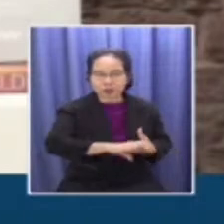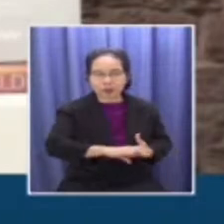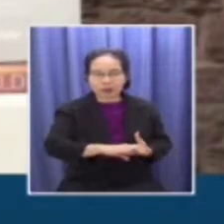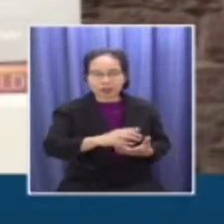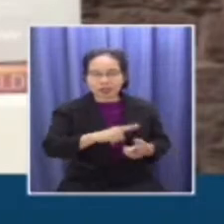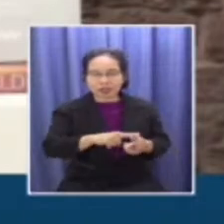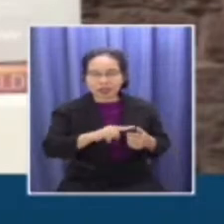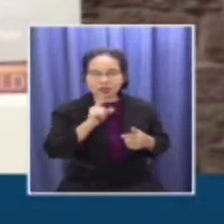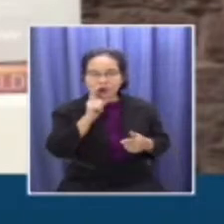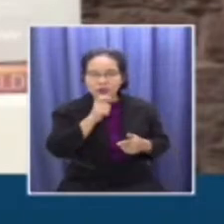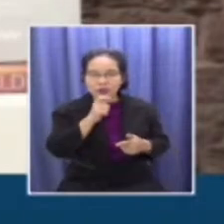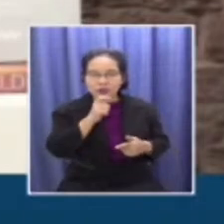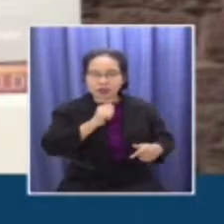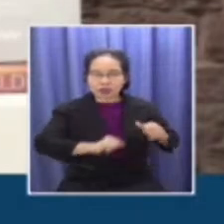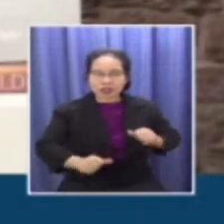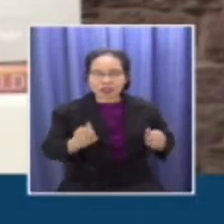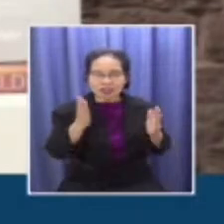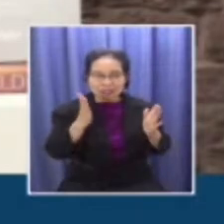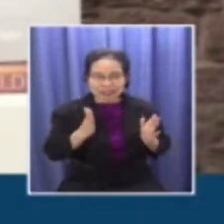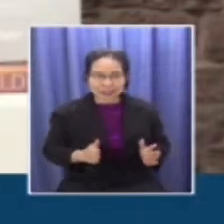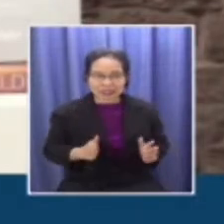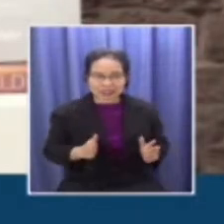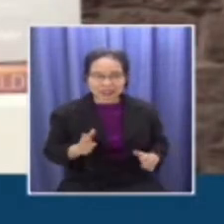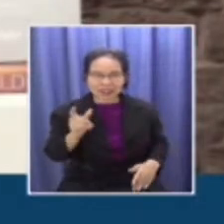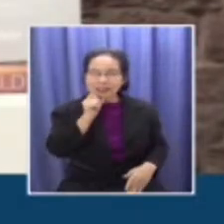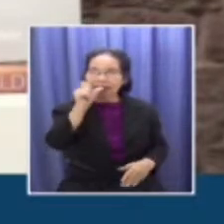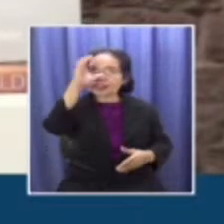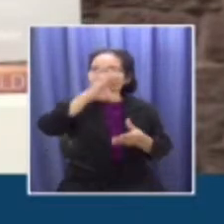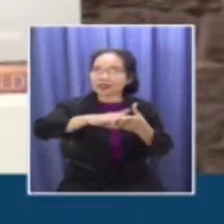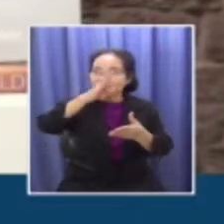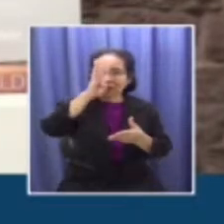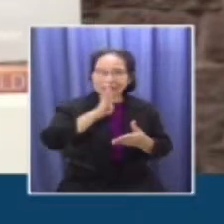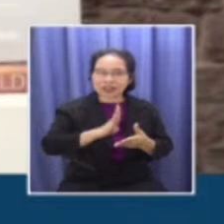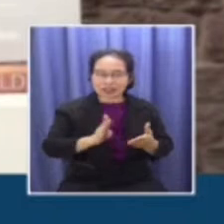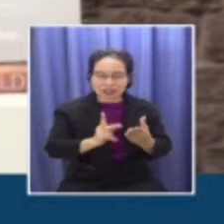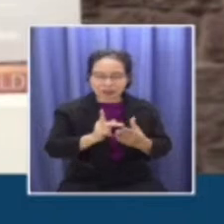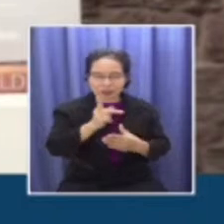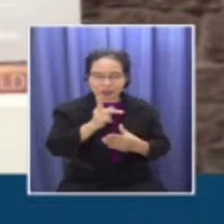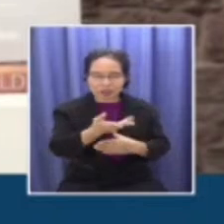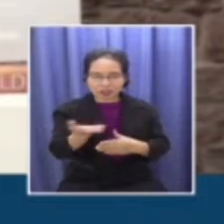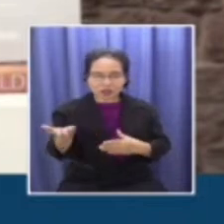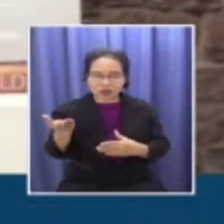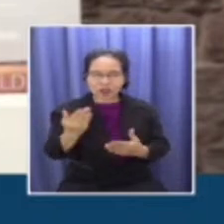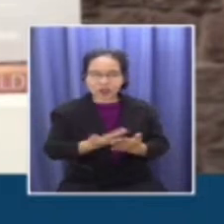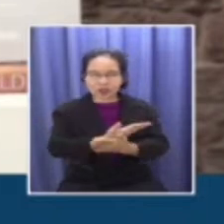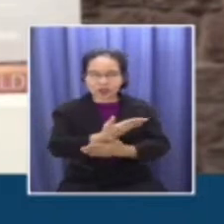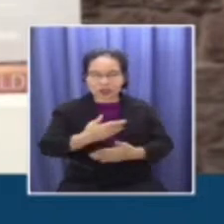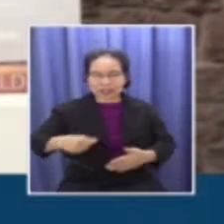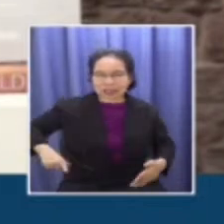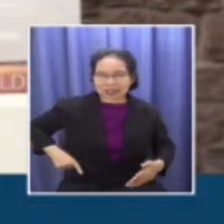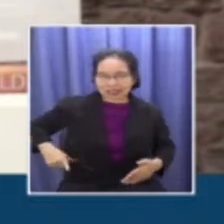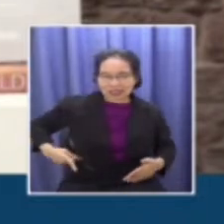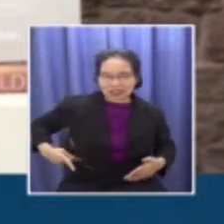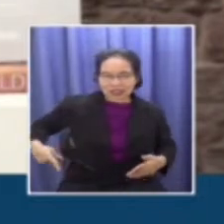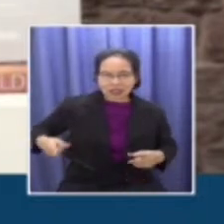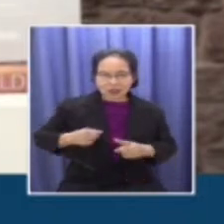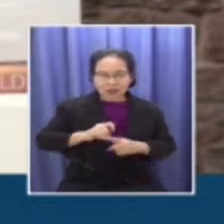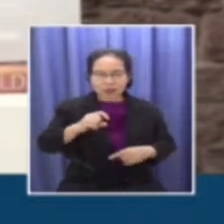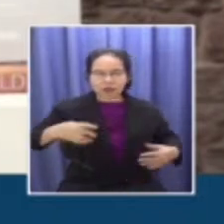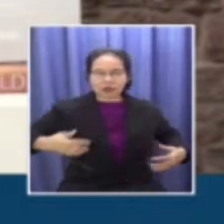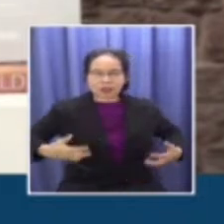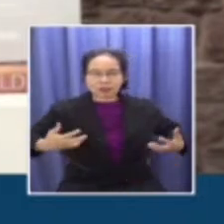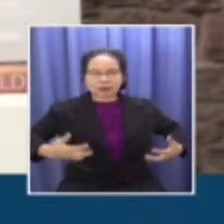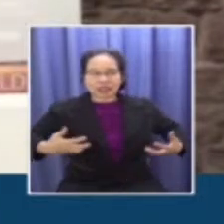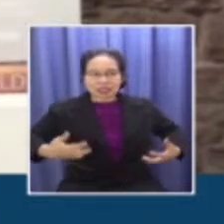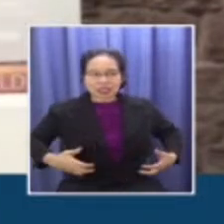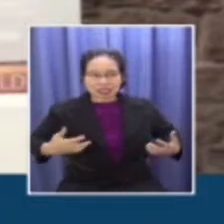nie na wa mo se nipa free no ne nkatia mu no kwase ade ba ko wo mu so yade a Nasa ne mmerɛboɔ sɛ yɛ wɔn